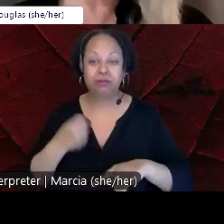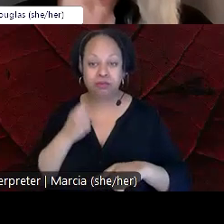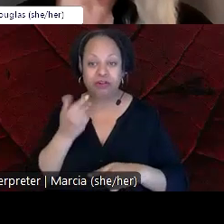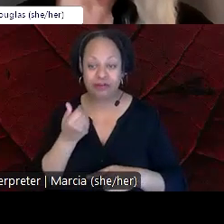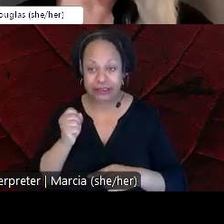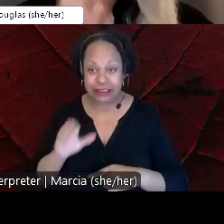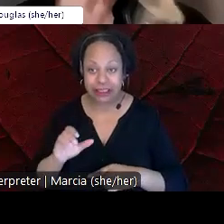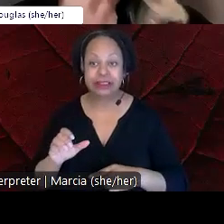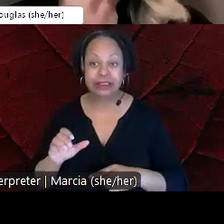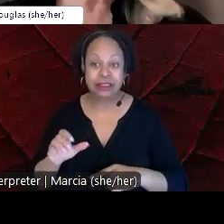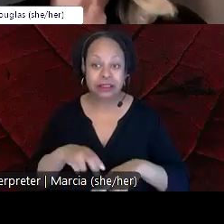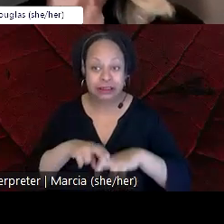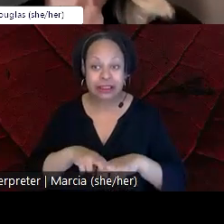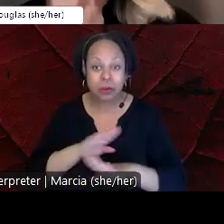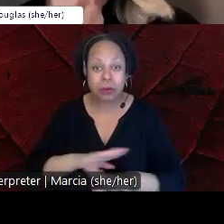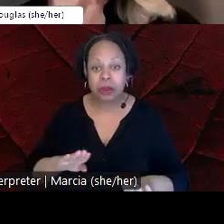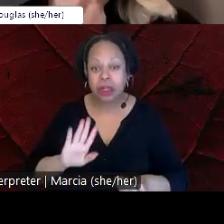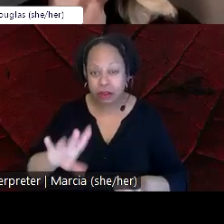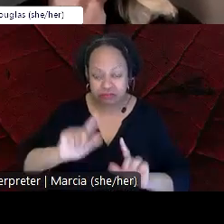instant.